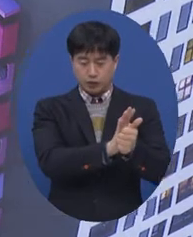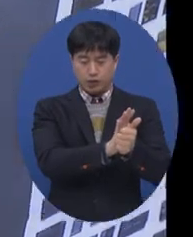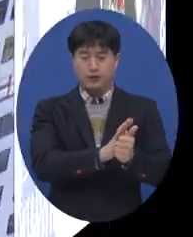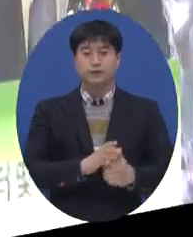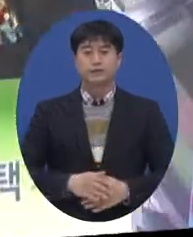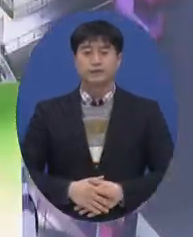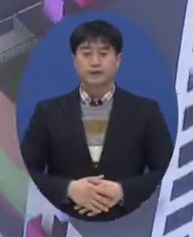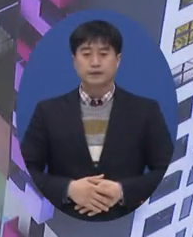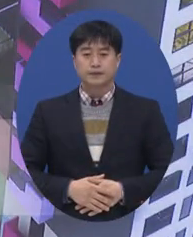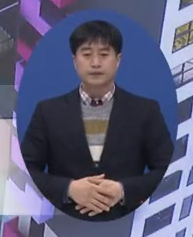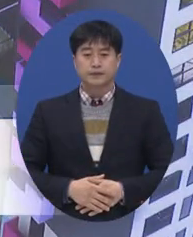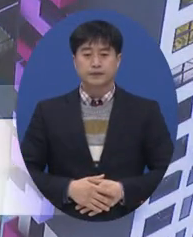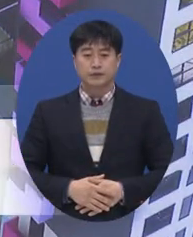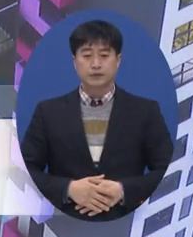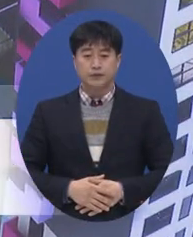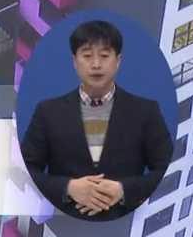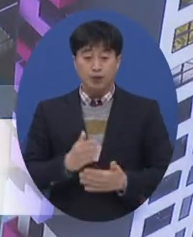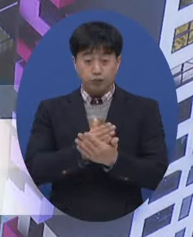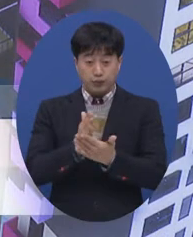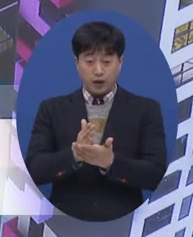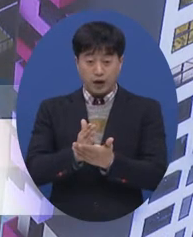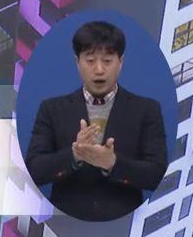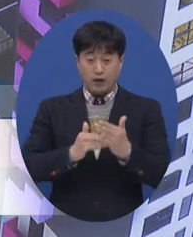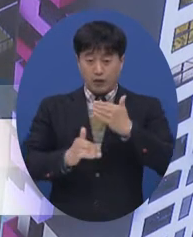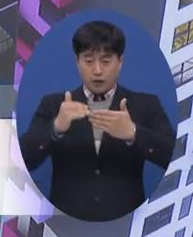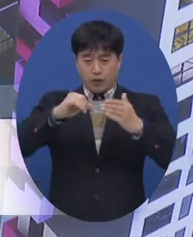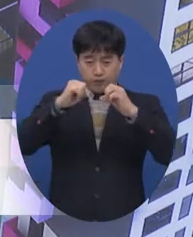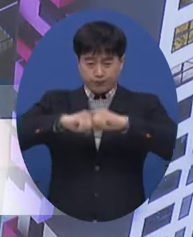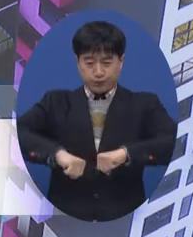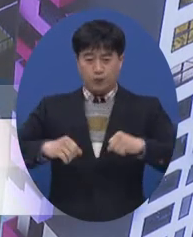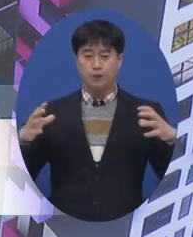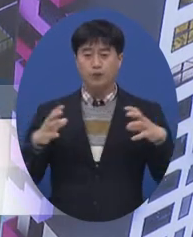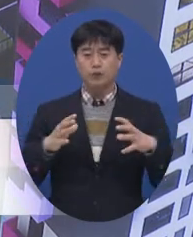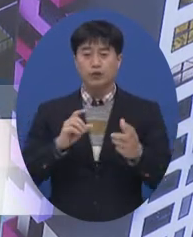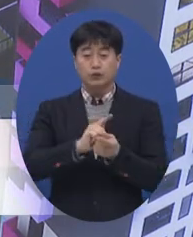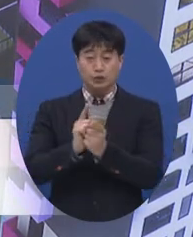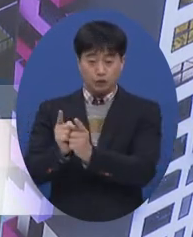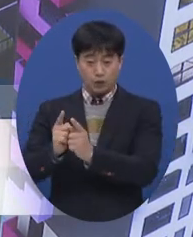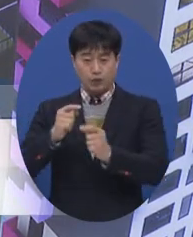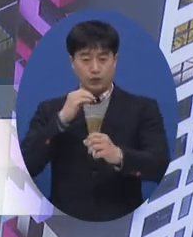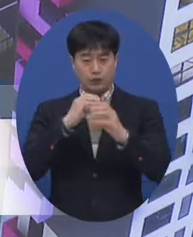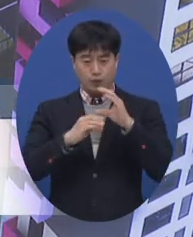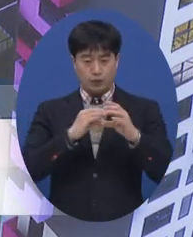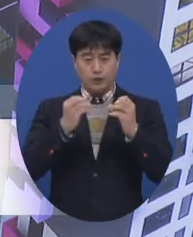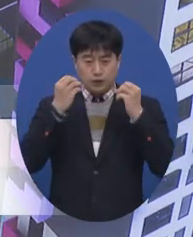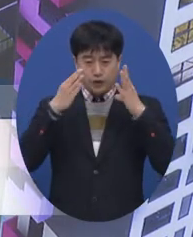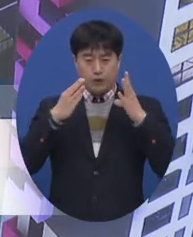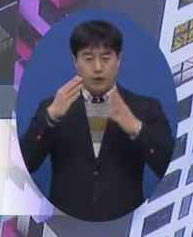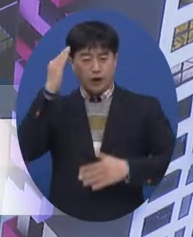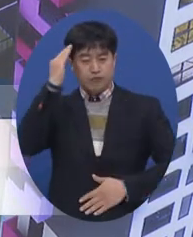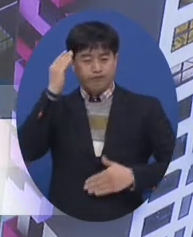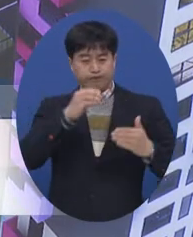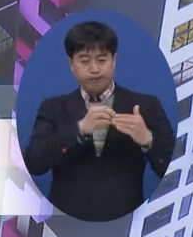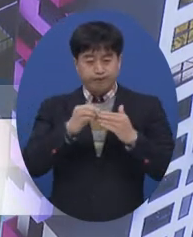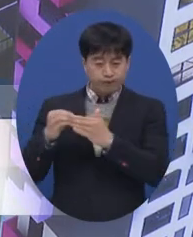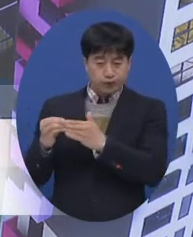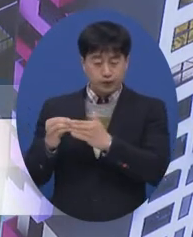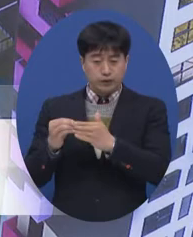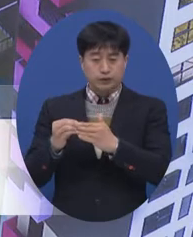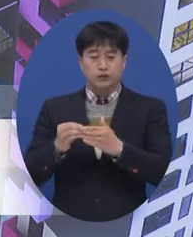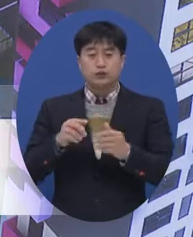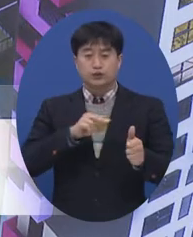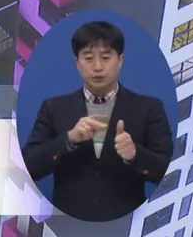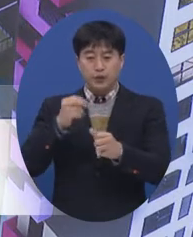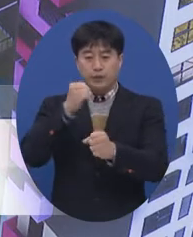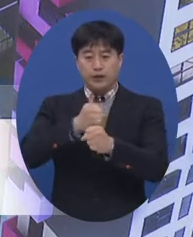지원을 하겠다는. 분야 간 경계를 허물고 모여서 서로 소통하며 새로운 한류를 이끄는